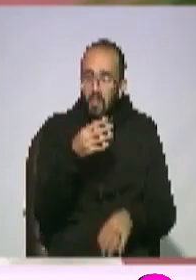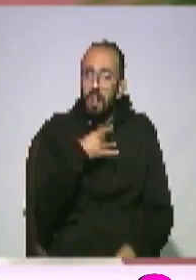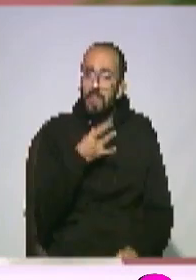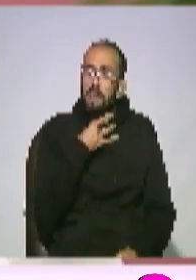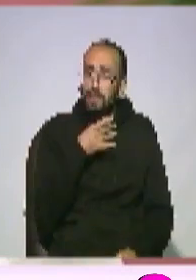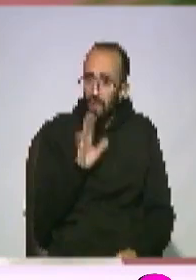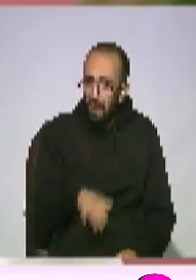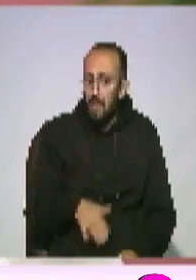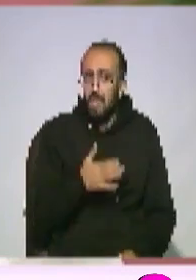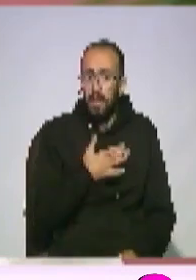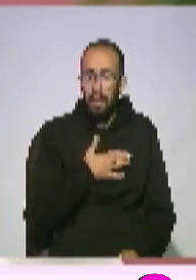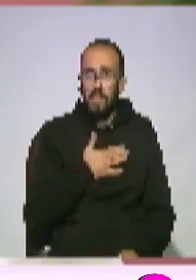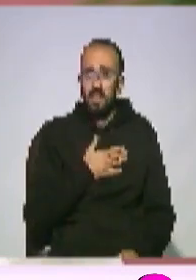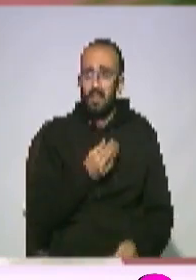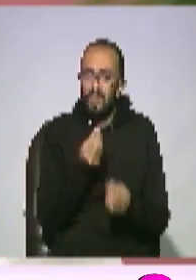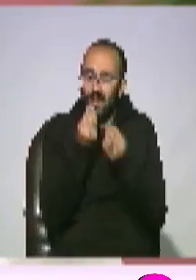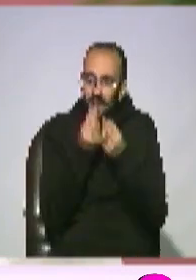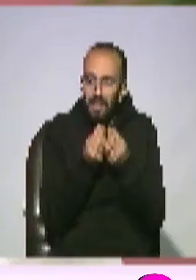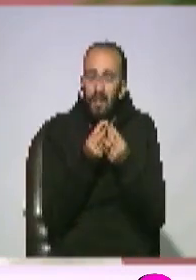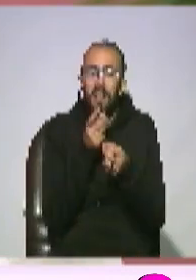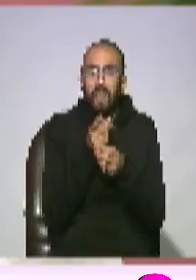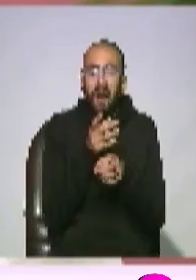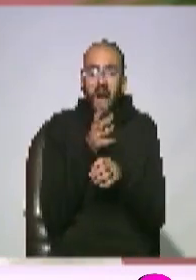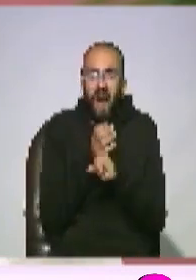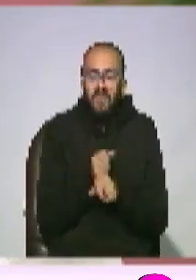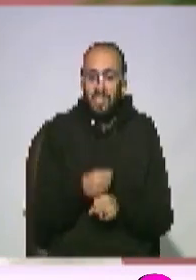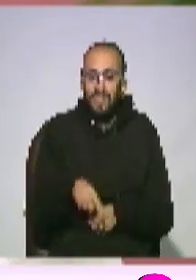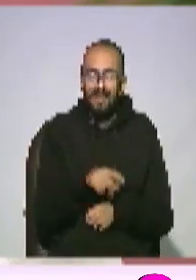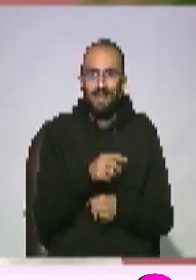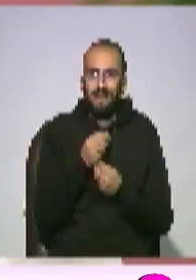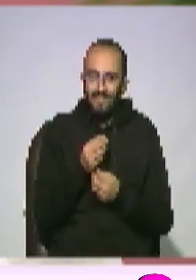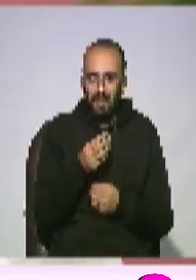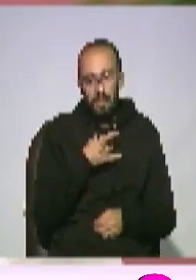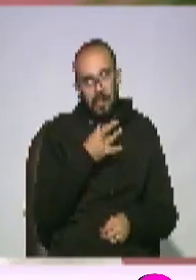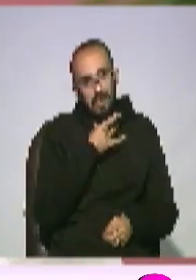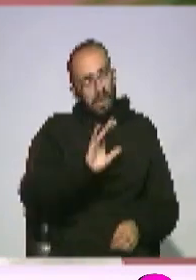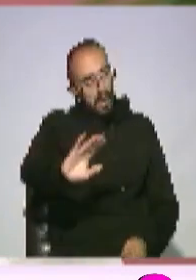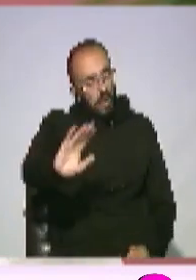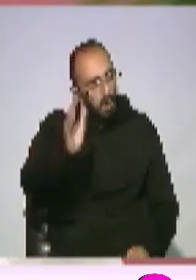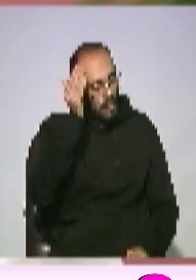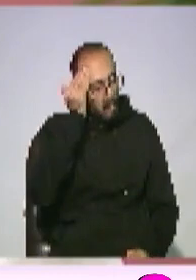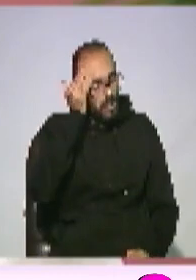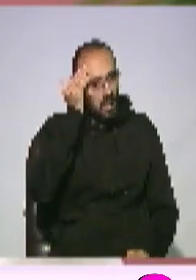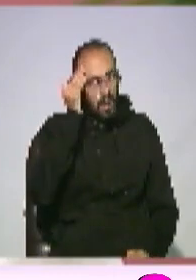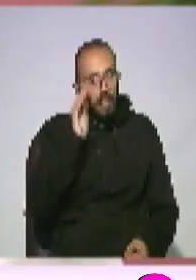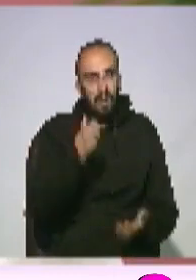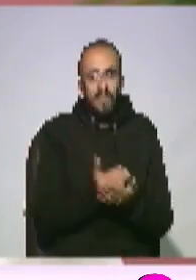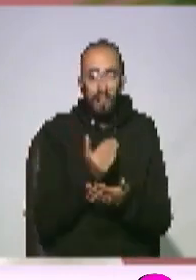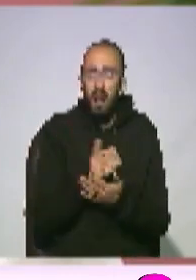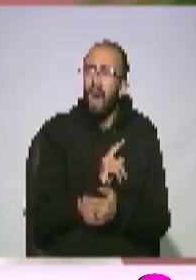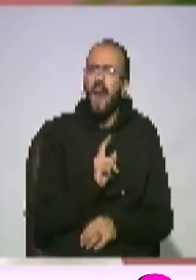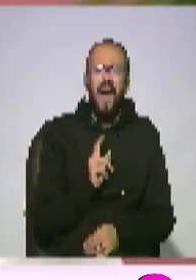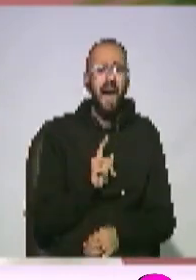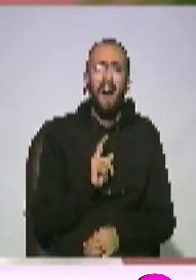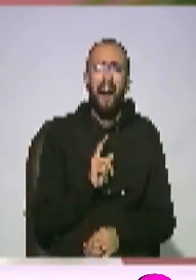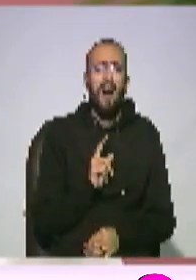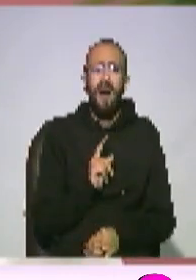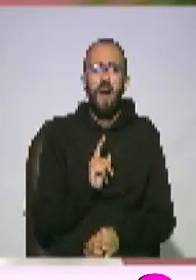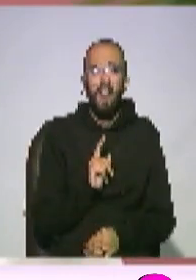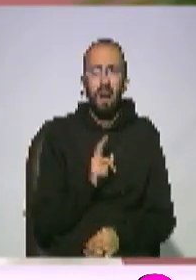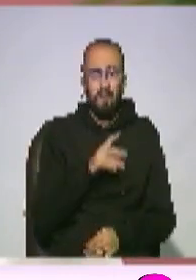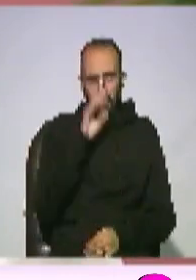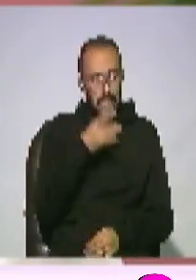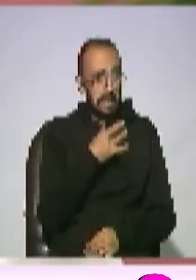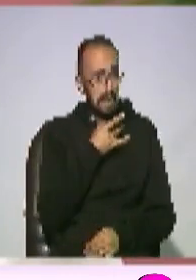برضو في شغلي مضغوط، فارجو انك تحافظ على الحاجه، مش مضغوط والنبي وفر مصاريفك، لا لا، لما تاخد قلم مش